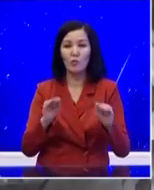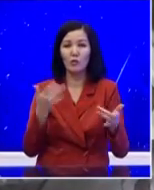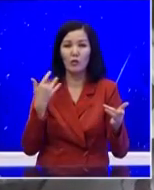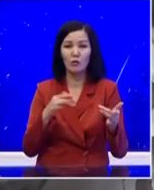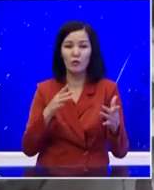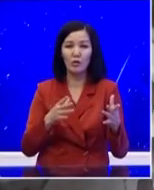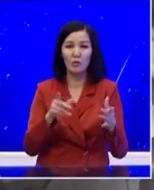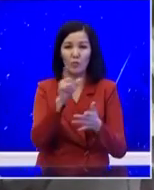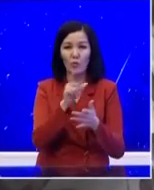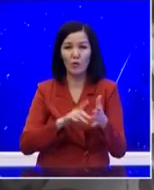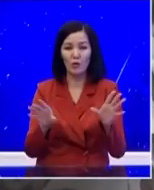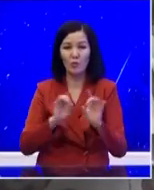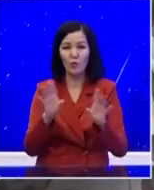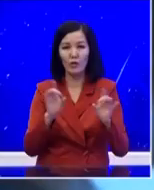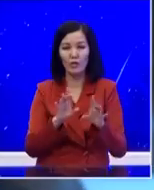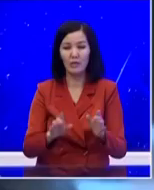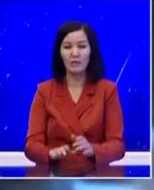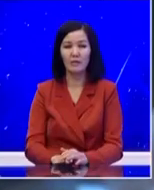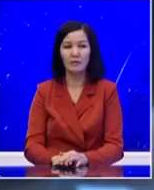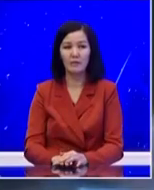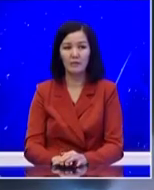тартып өлең оқыды, күй сандықта ойнады.